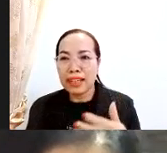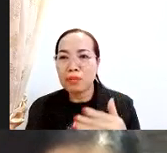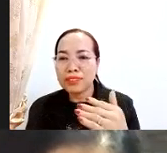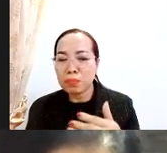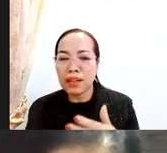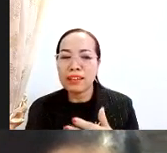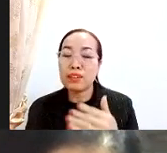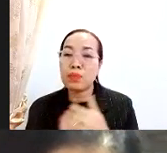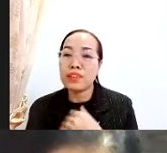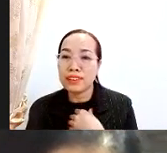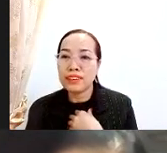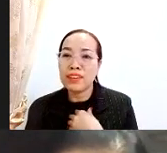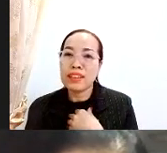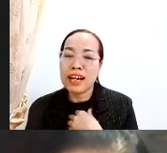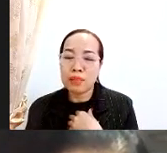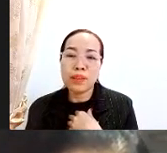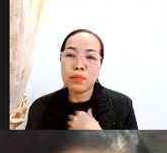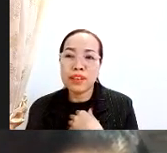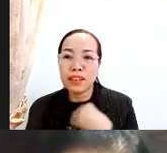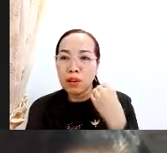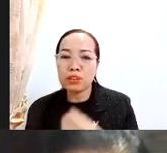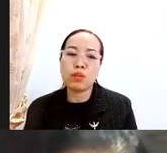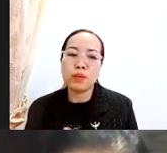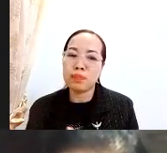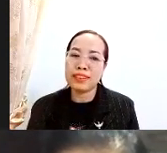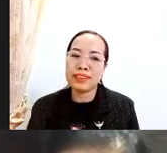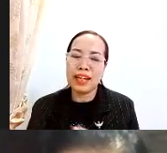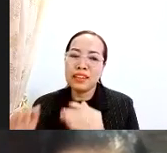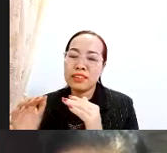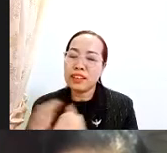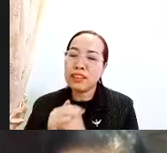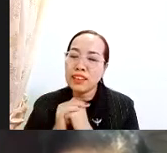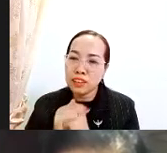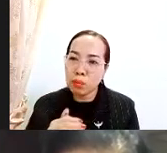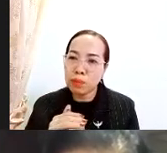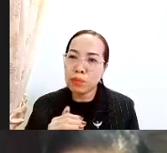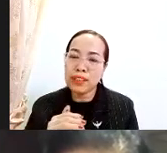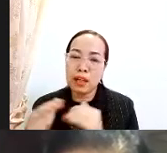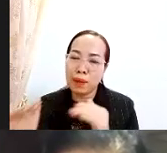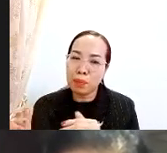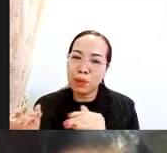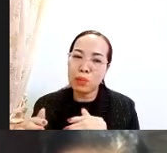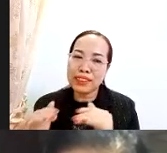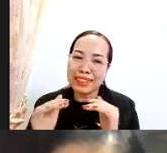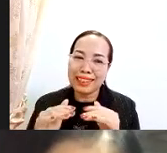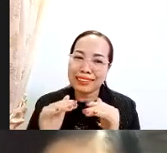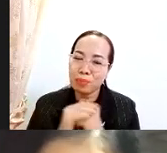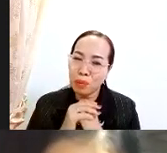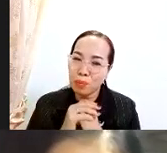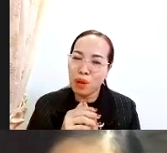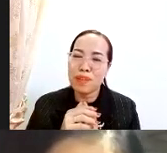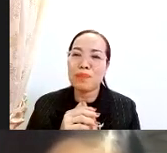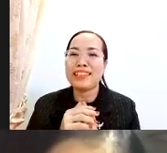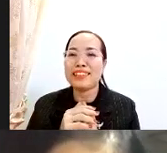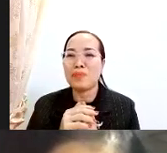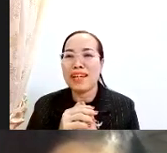tay ca si phát cứ thua dương khát về lìa khôi sọc hiệp tiệt chả chẳng cứ nhắc xong thua ca phát đô miên ca tăng chất một